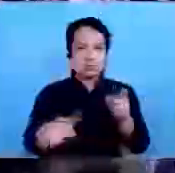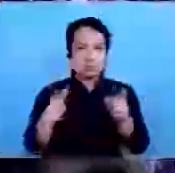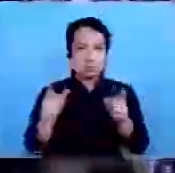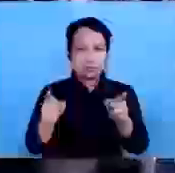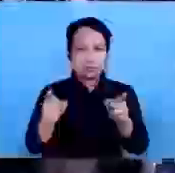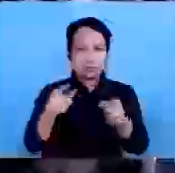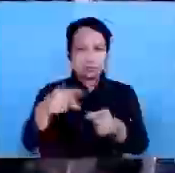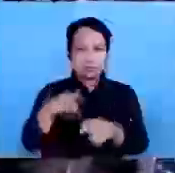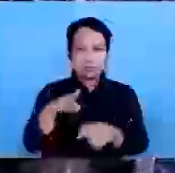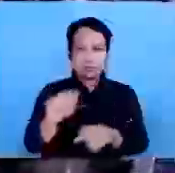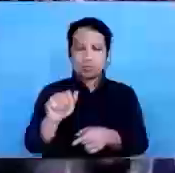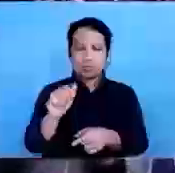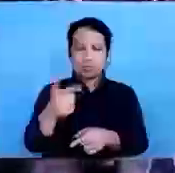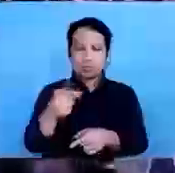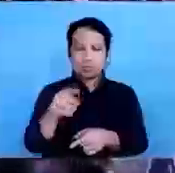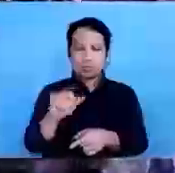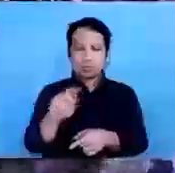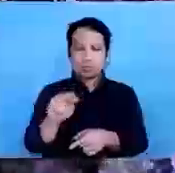PBA Governors Cup.